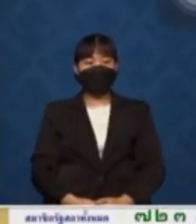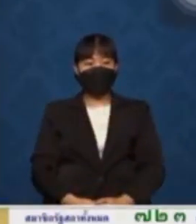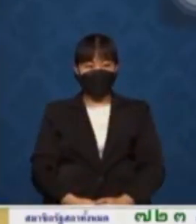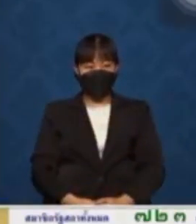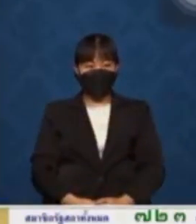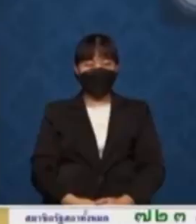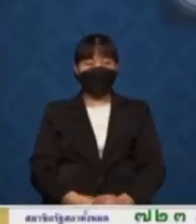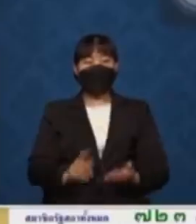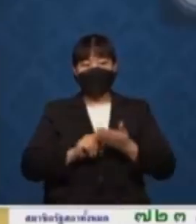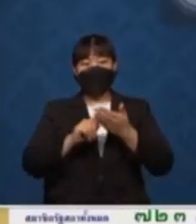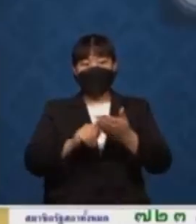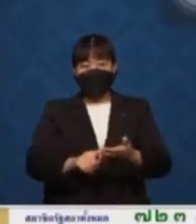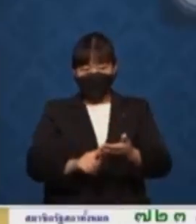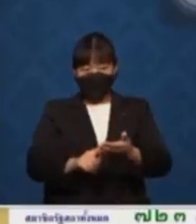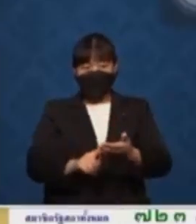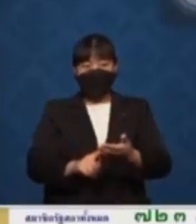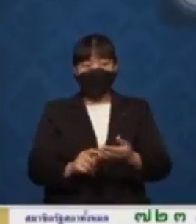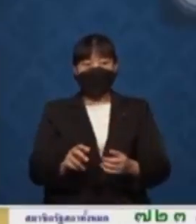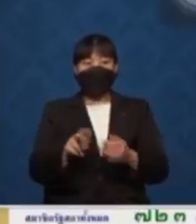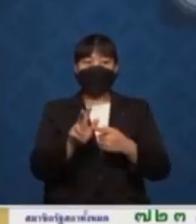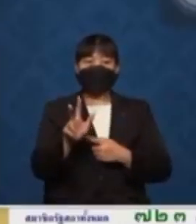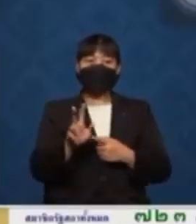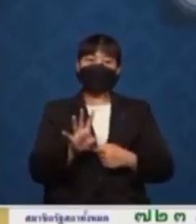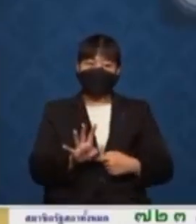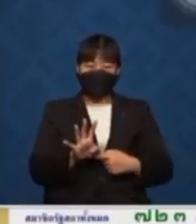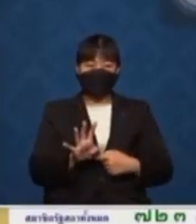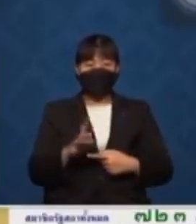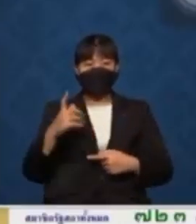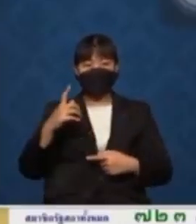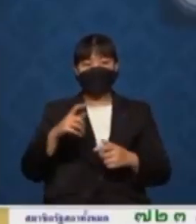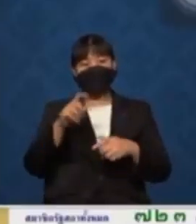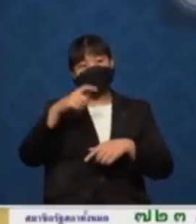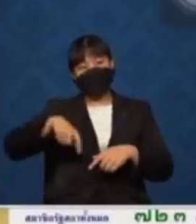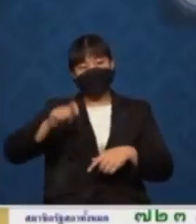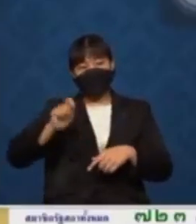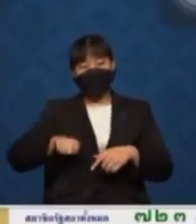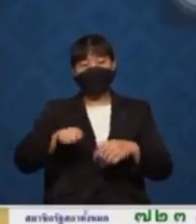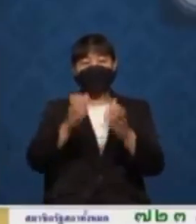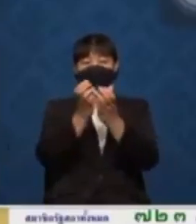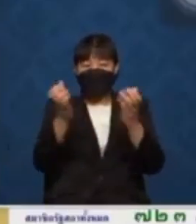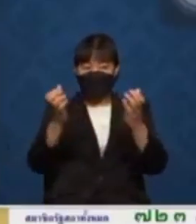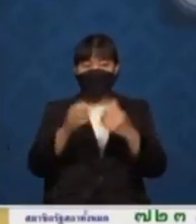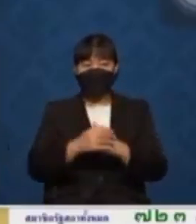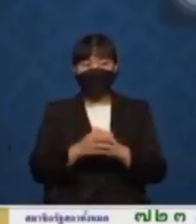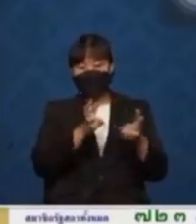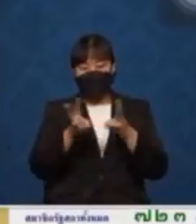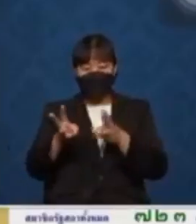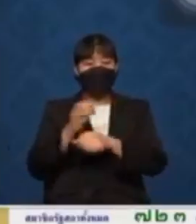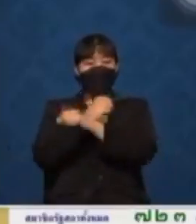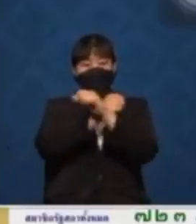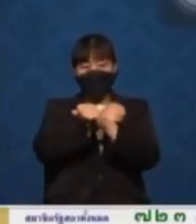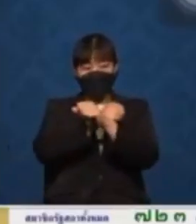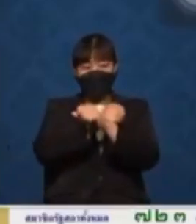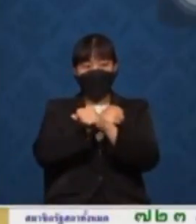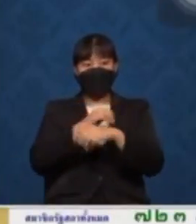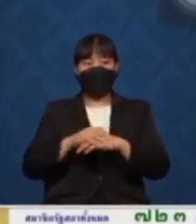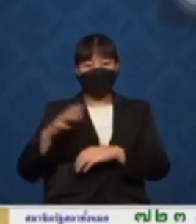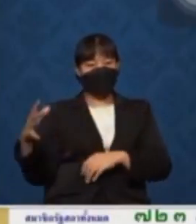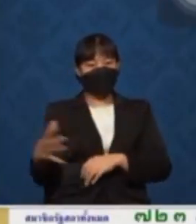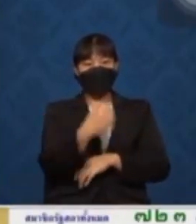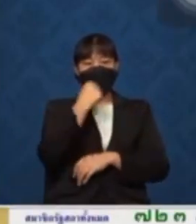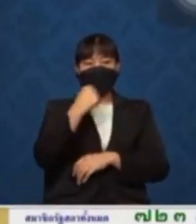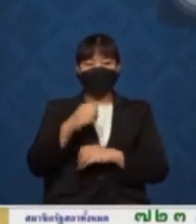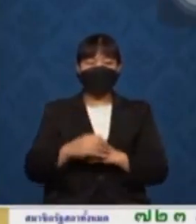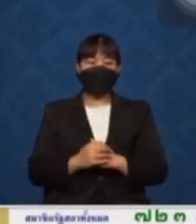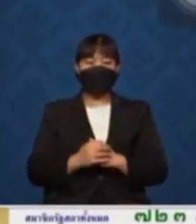ในส่วนของข้อเสนออีก2ข้อนะครับไม่ว่าจะเป็นข้อ3เรื่องศาลรัฐธรรมนูญและองค์กรอิสระหรือว่าข้อที่4เรื่องมาตรการในการป้องกันการรัฐประหารผมอาจจะขออนุญาตให้ผู้